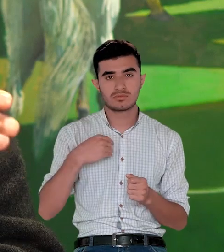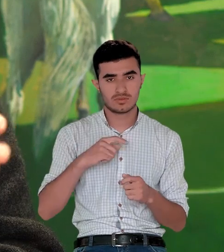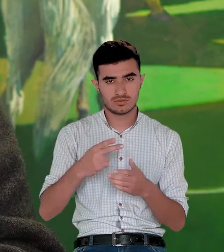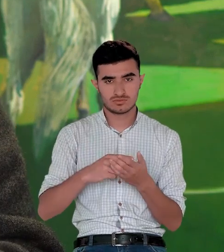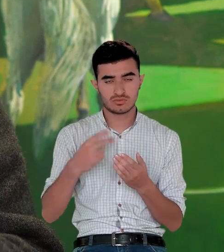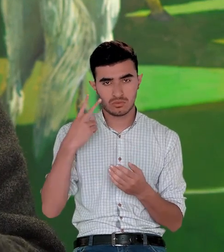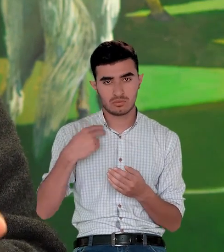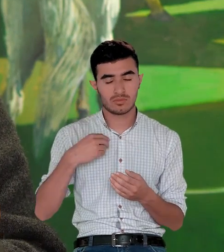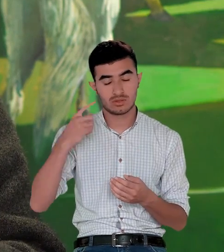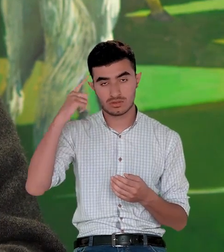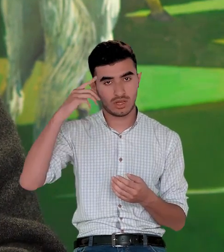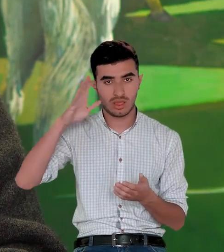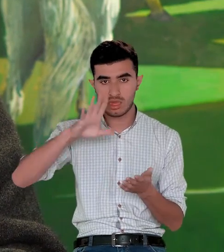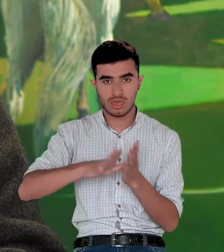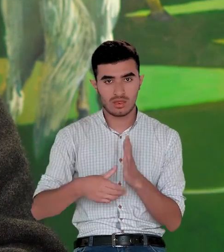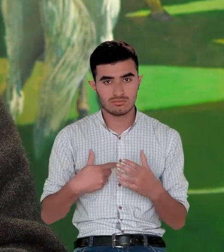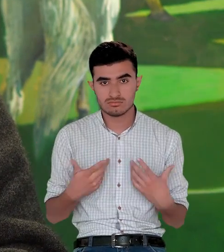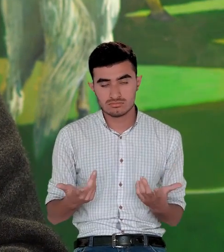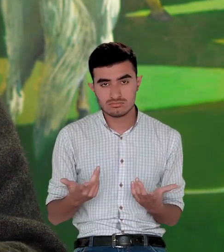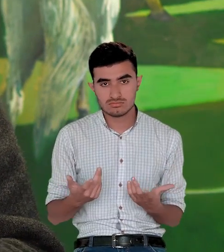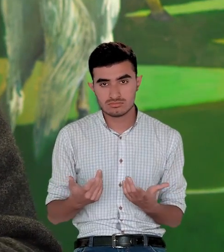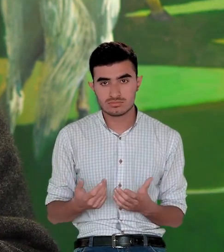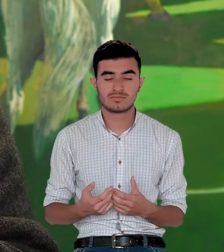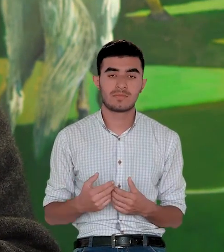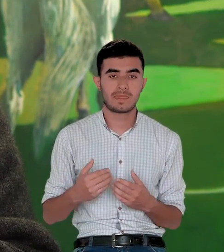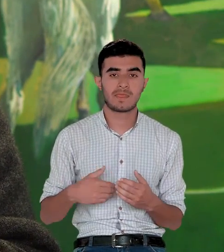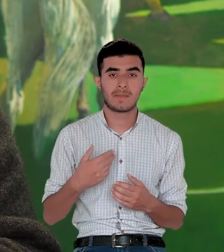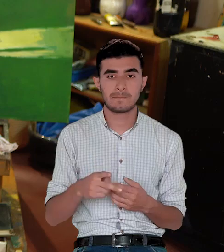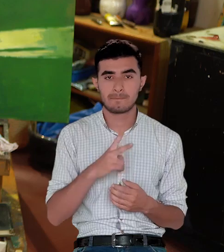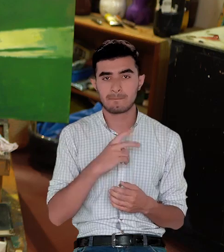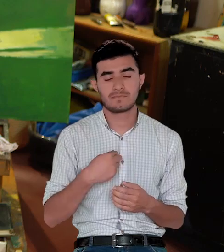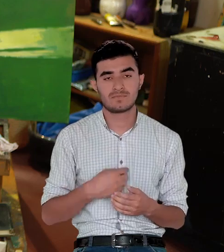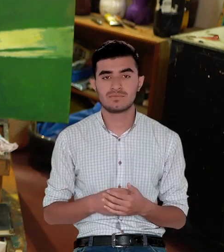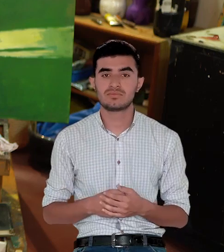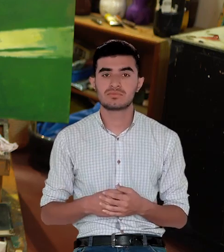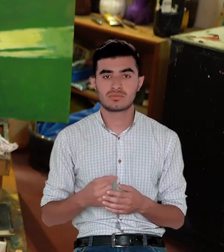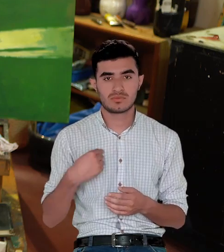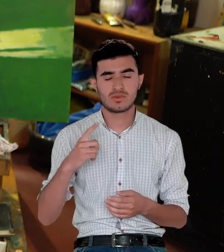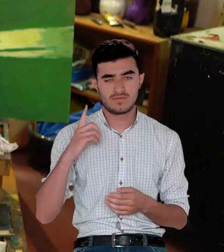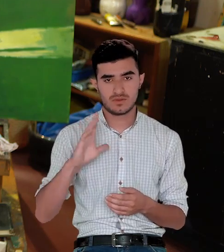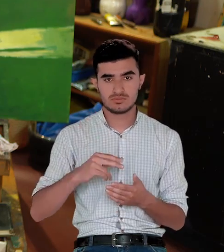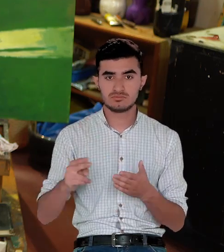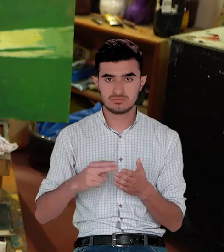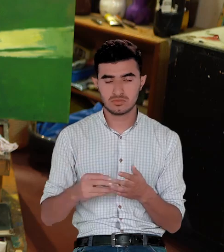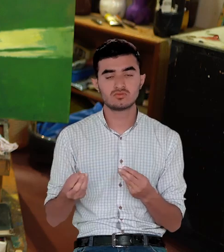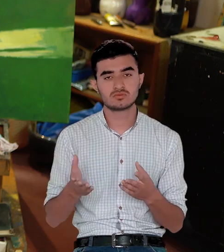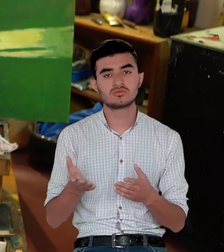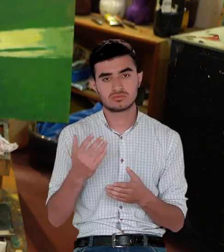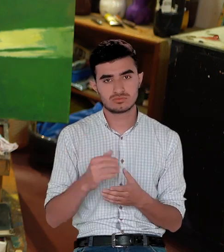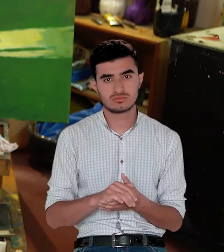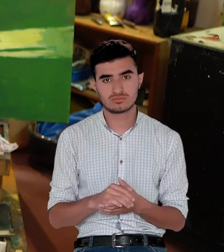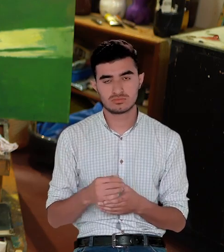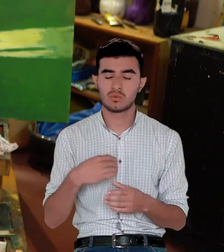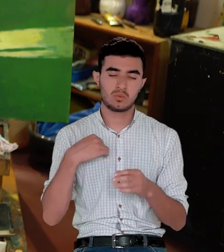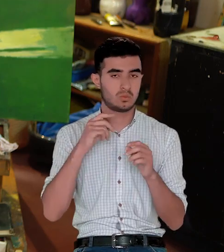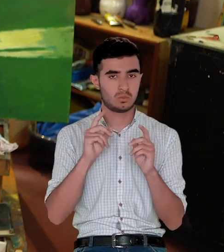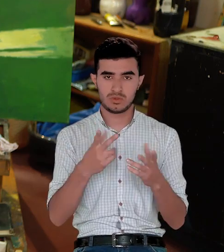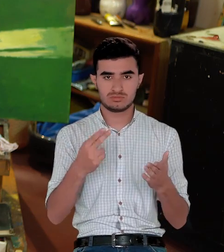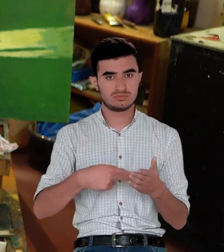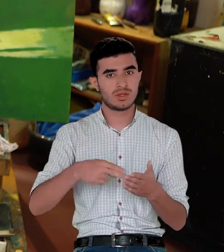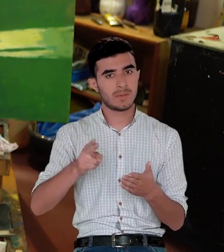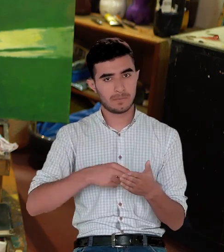سیکھتا جائے تو اس سے پھر انسان کو کبھی غلطی نہیں ہوتی. تو جب پاس آؤٹ ہو گیا تو یہ پتہ چلا کہ ہمیں تو آتا ہی کچھ